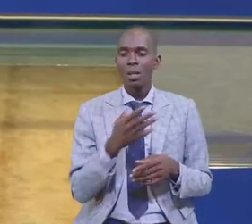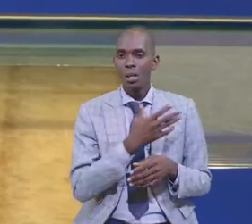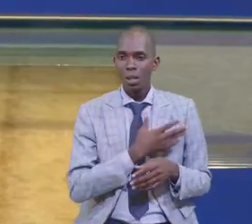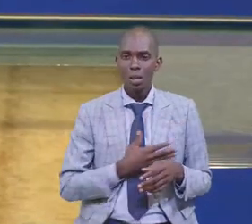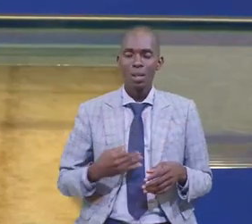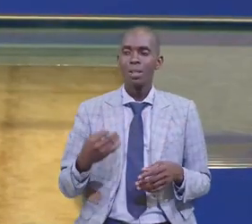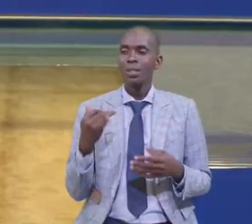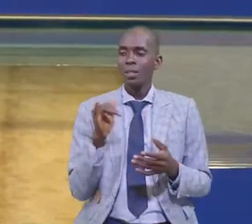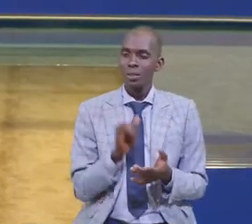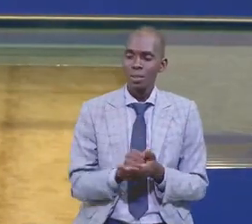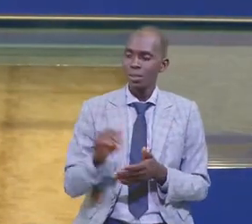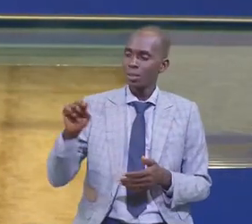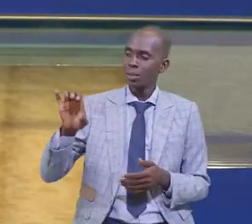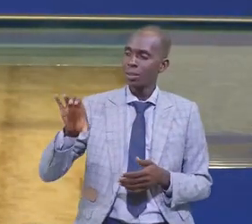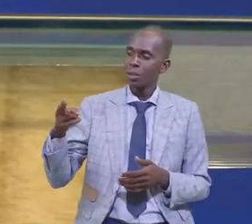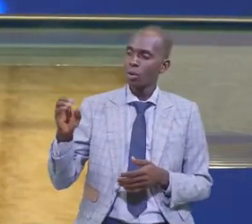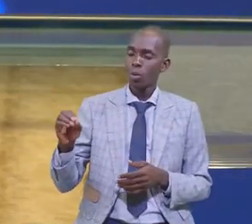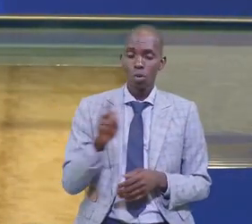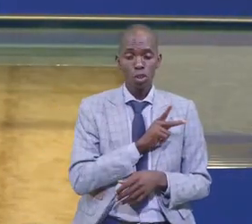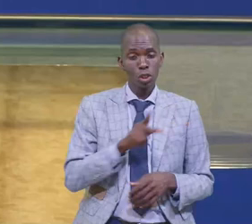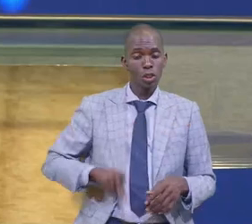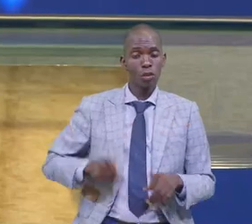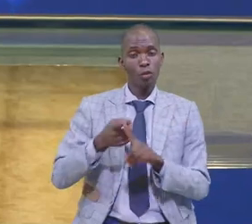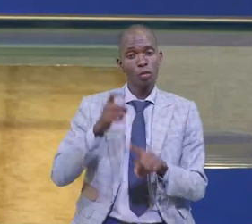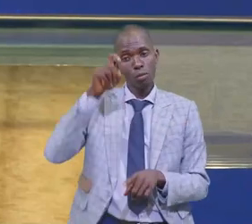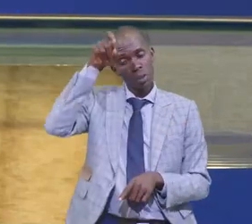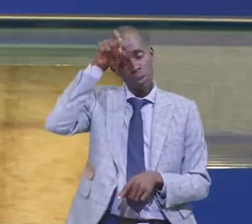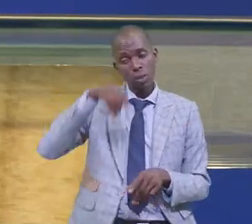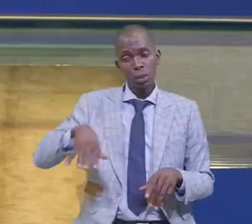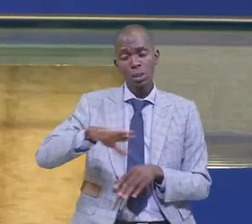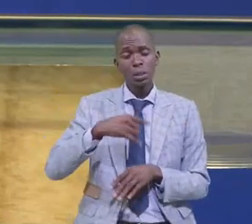Néco, le roi d'Égypte, lui a dit, « Mais je n'ai rien avec toi.